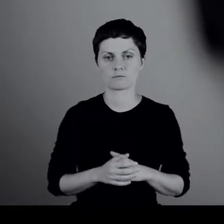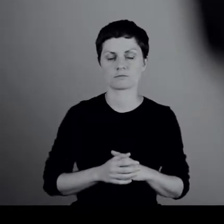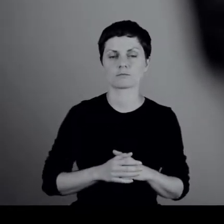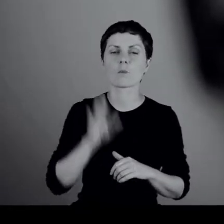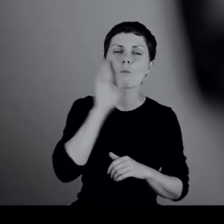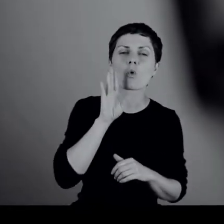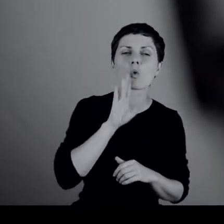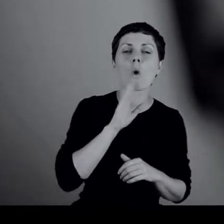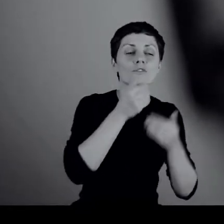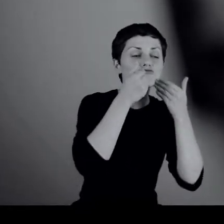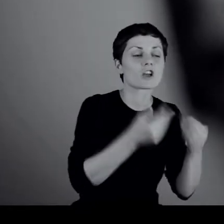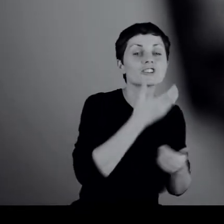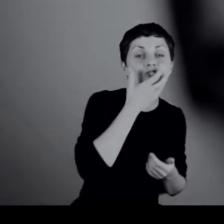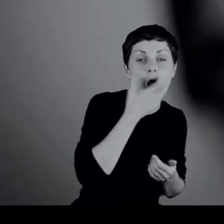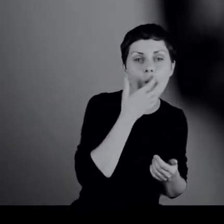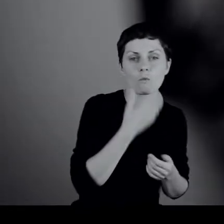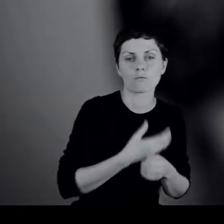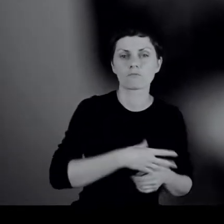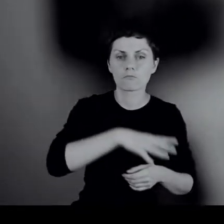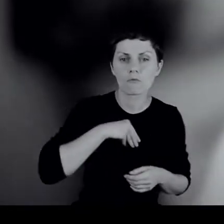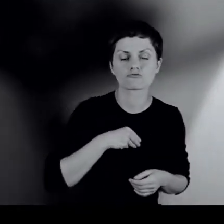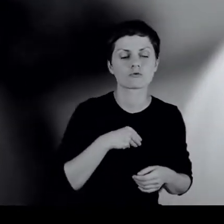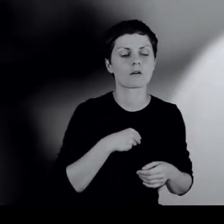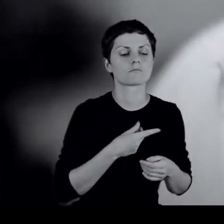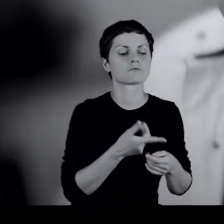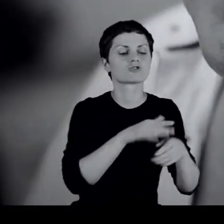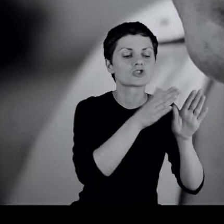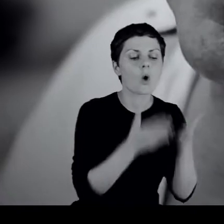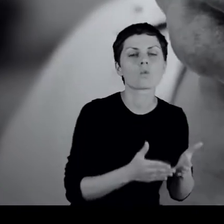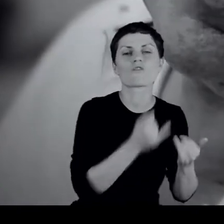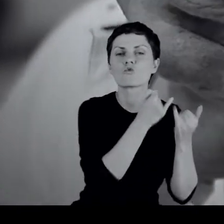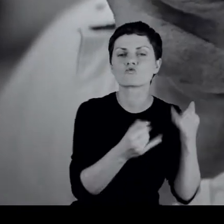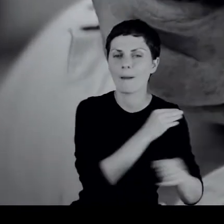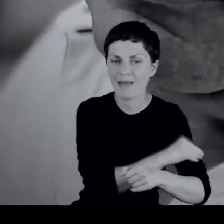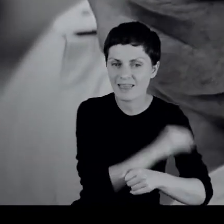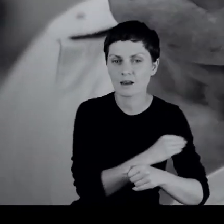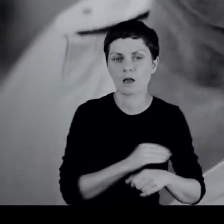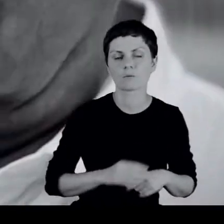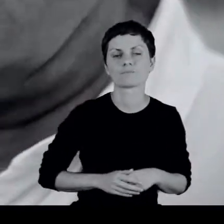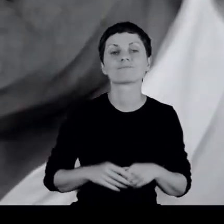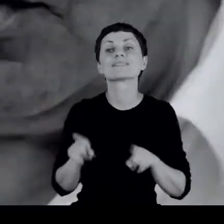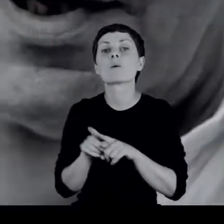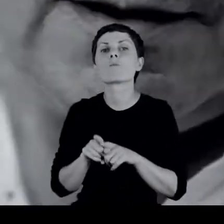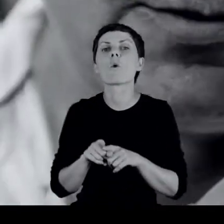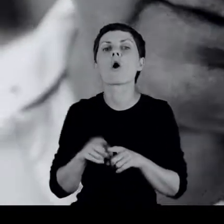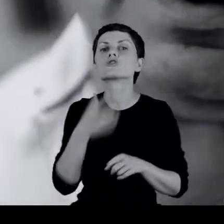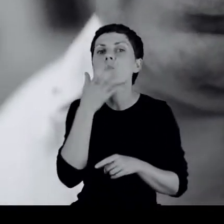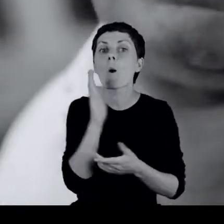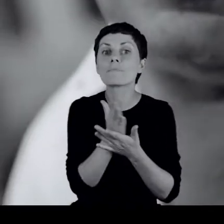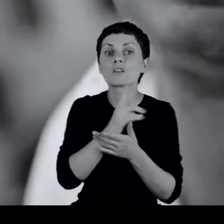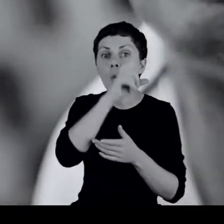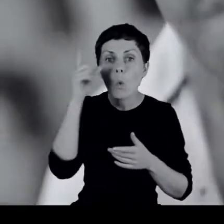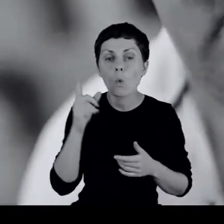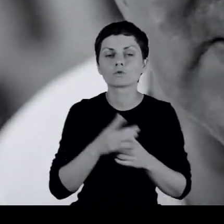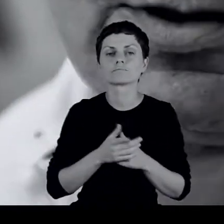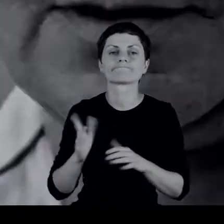jak ciepło pozwala kształtować nam różne materiały, tak ciepło międzyludzkie, a